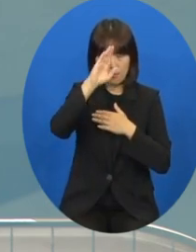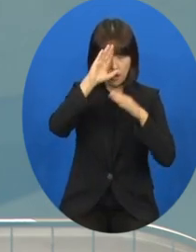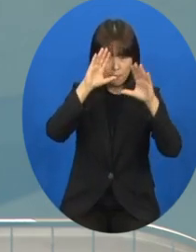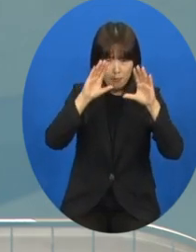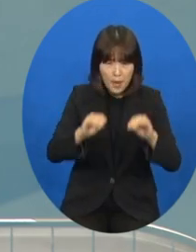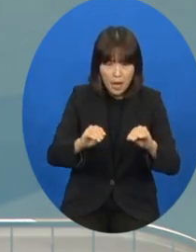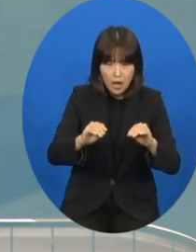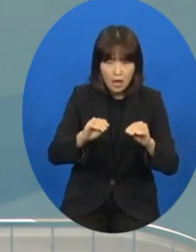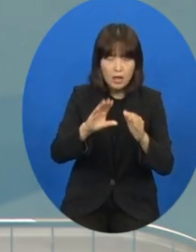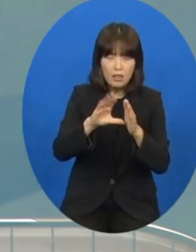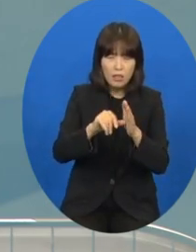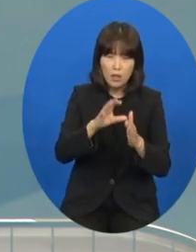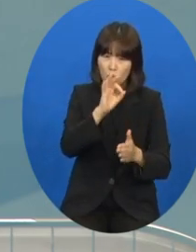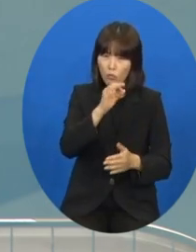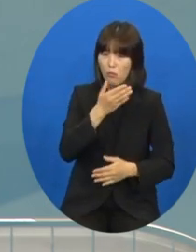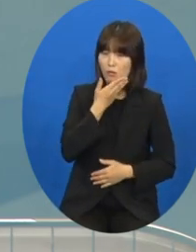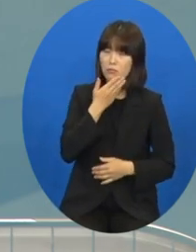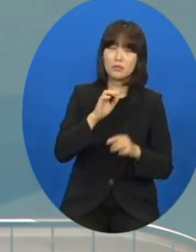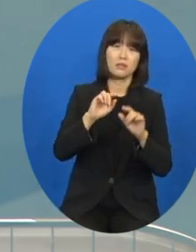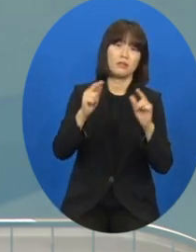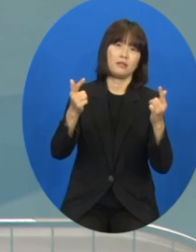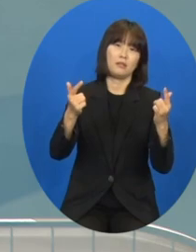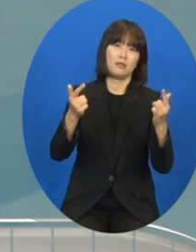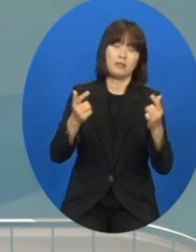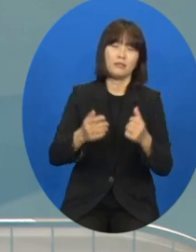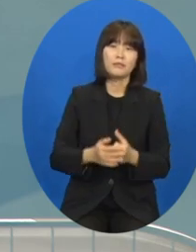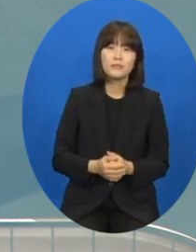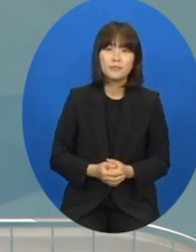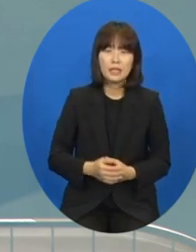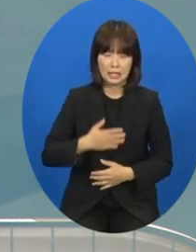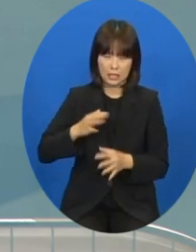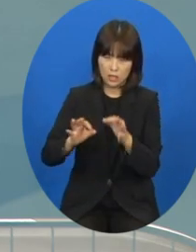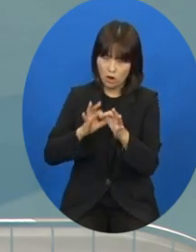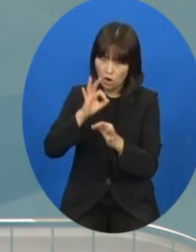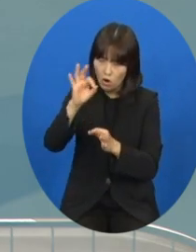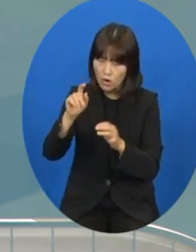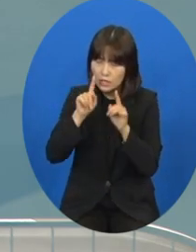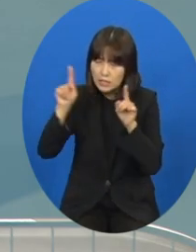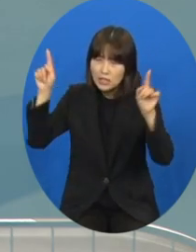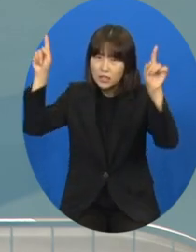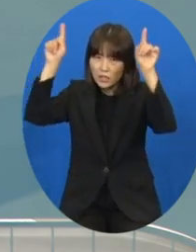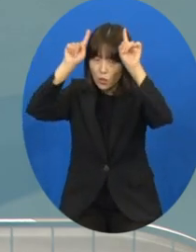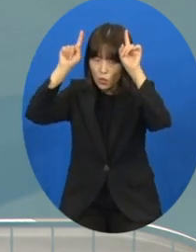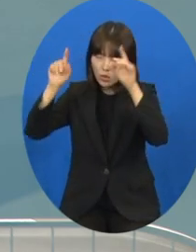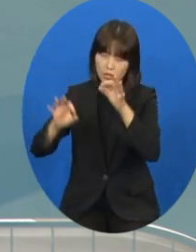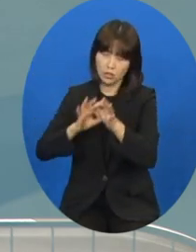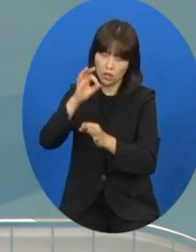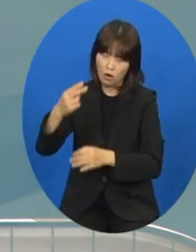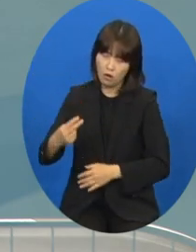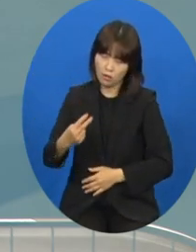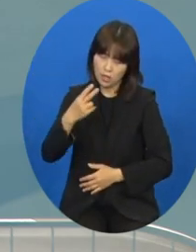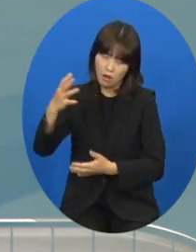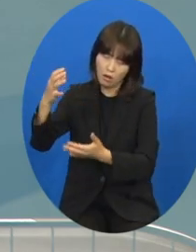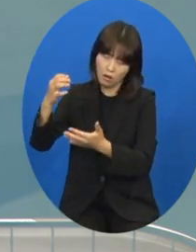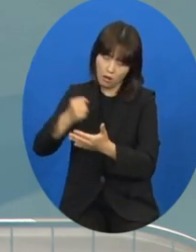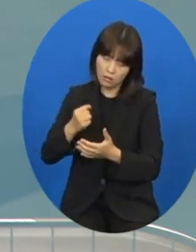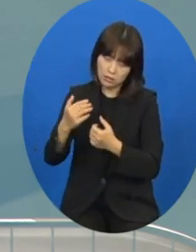것에도 돈이 아깝지 않은데 내가 영원한 지옥에서 영생을 얻은 은혜를